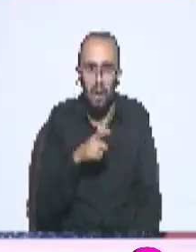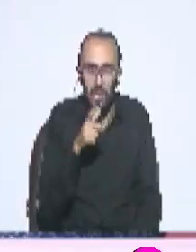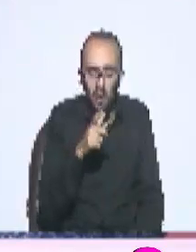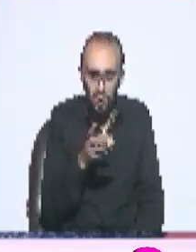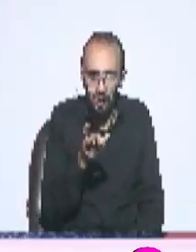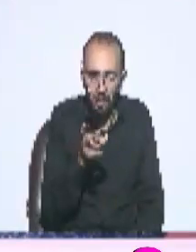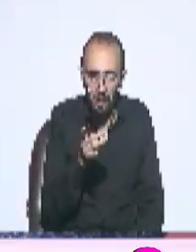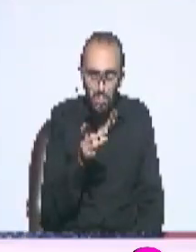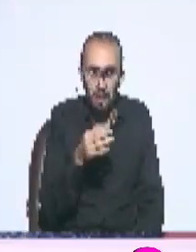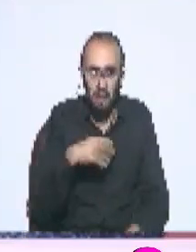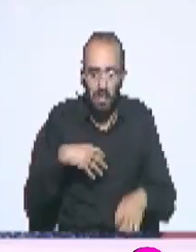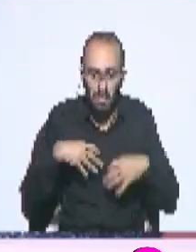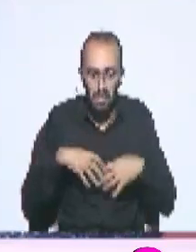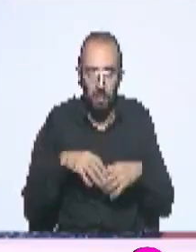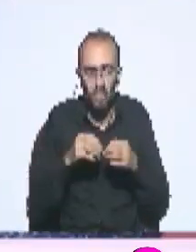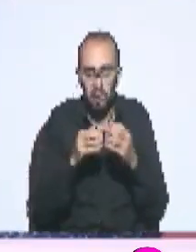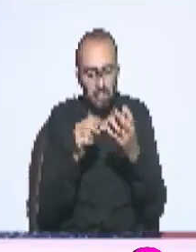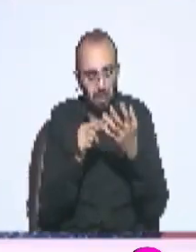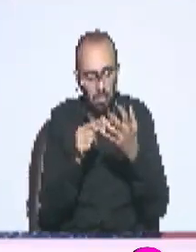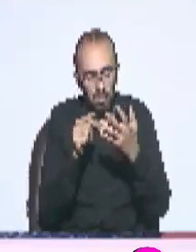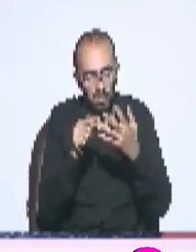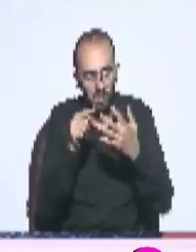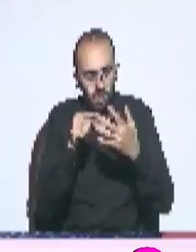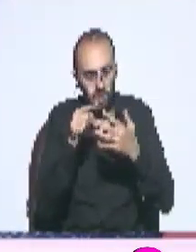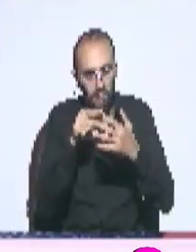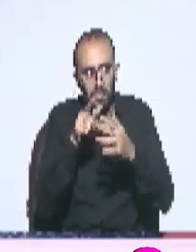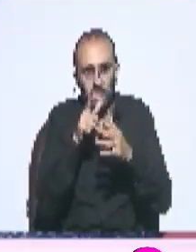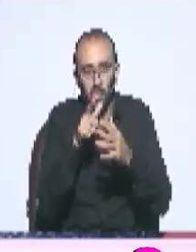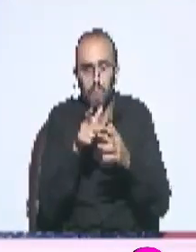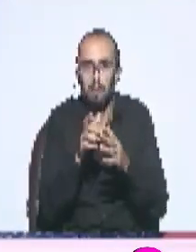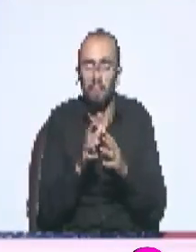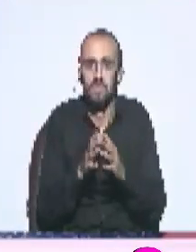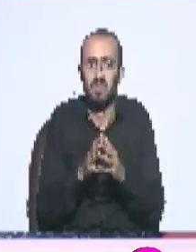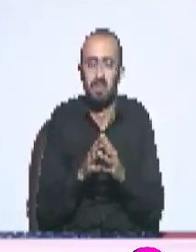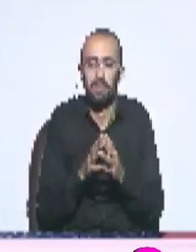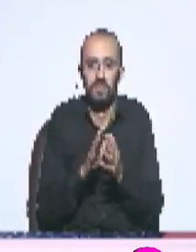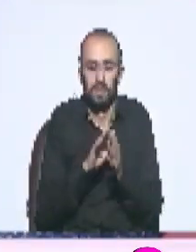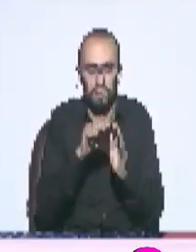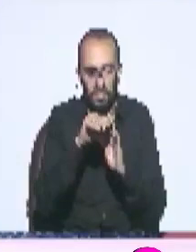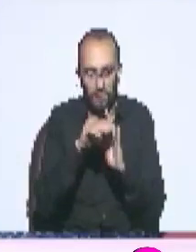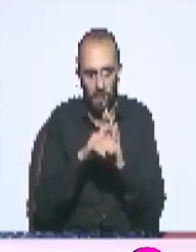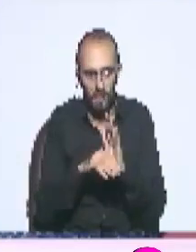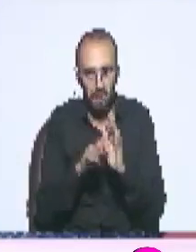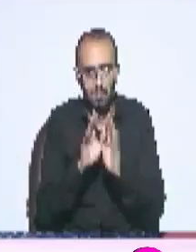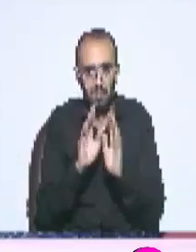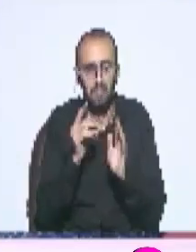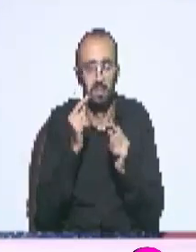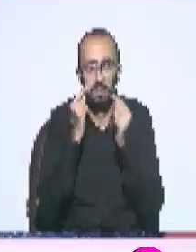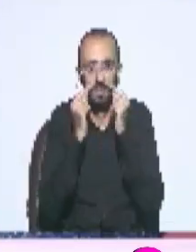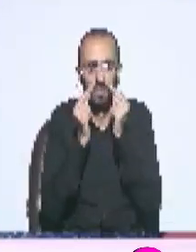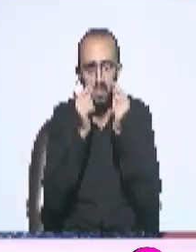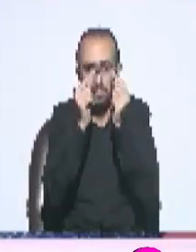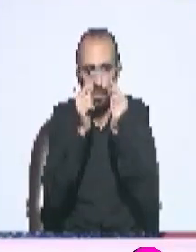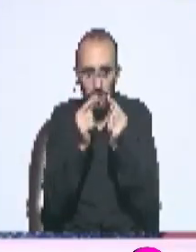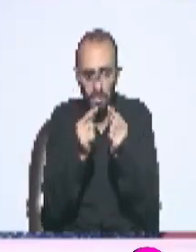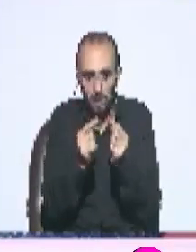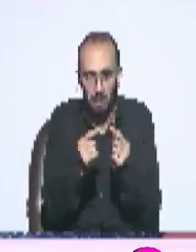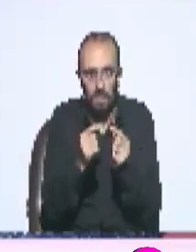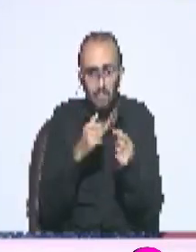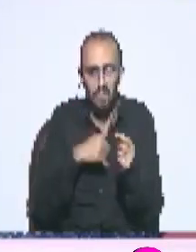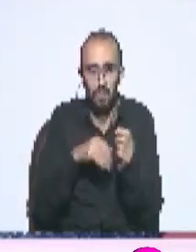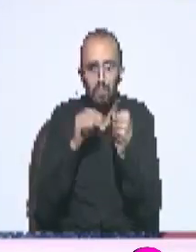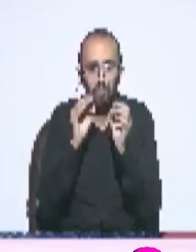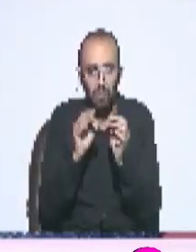ان الحاجات اللي بتضغط ني 1 ا 3 4 5 حطيتهم في ليست شفتهم قدام عينيا متاكد منهم لان انا